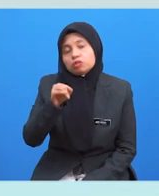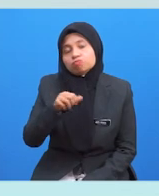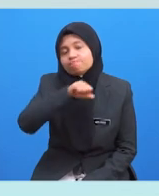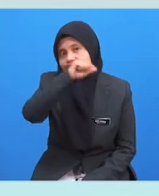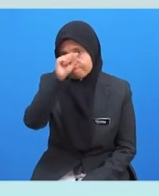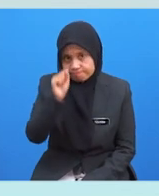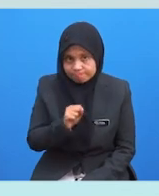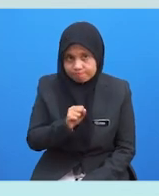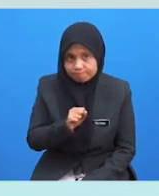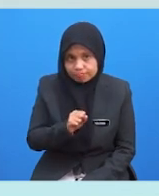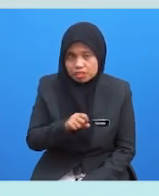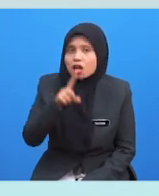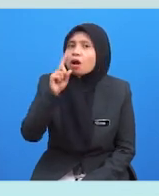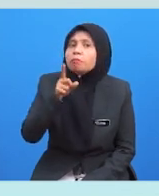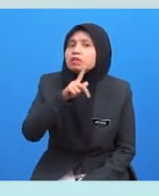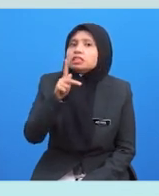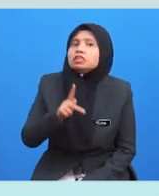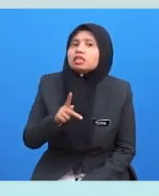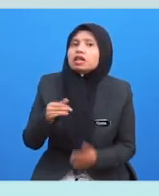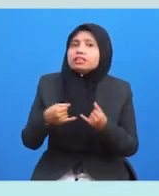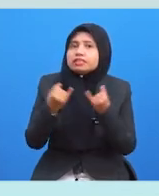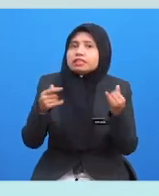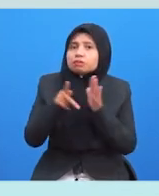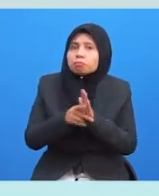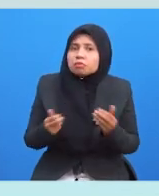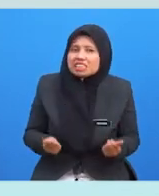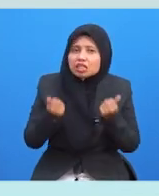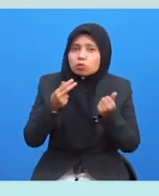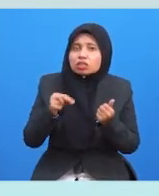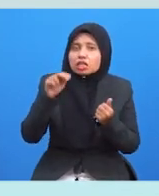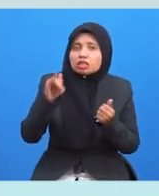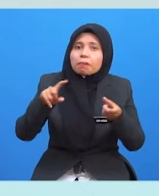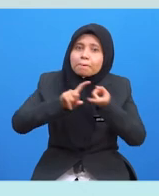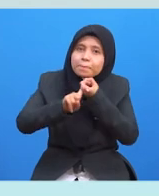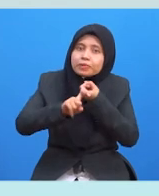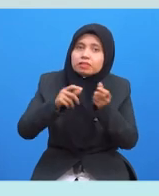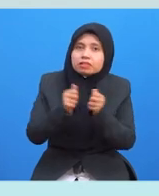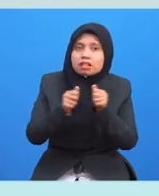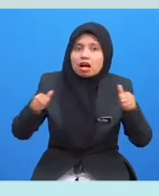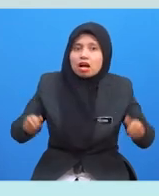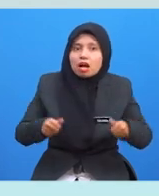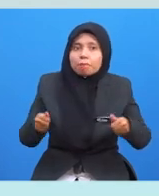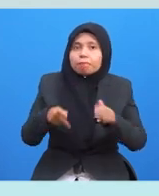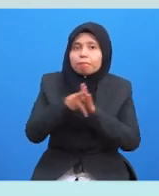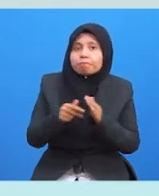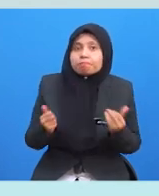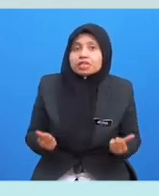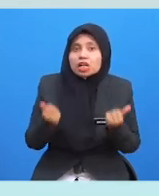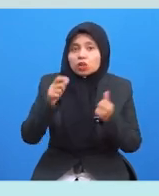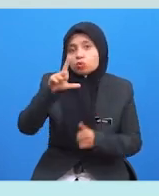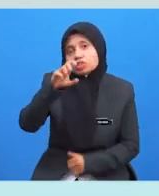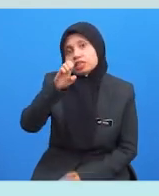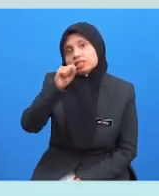Soalannya, manakah jenis pengangkutan yang berkaitan dengan amalan